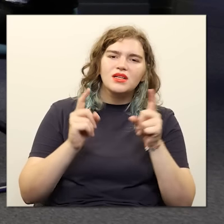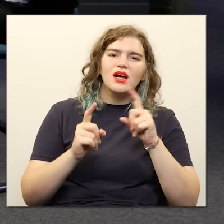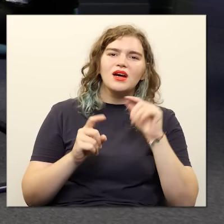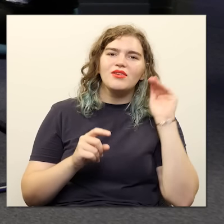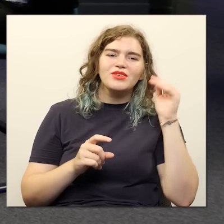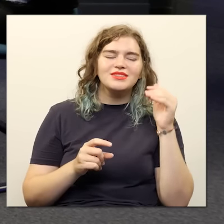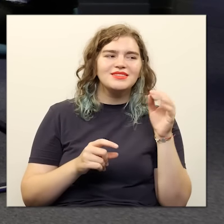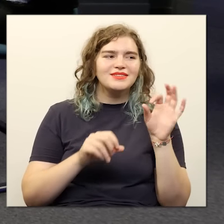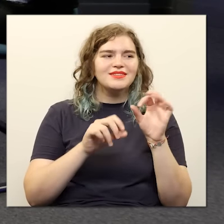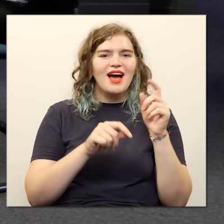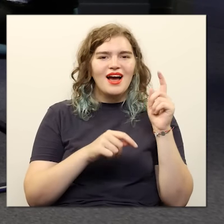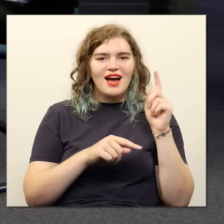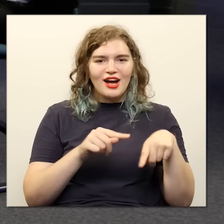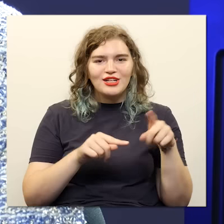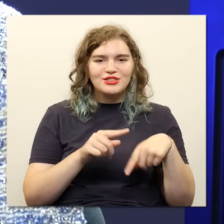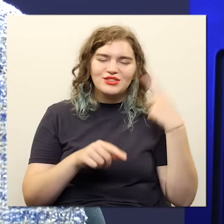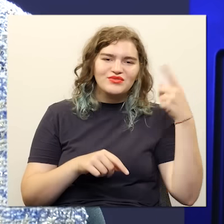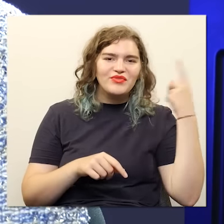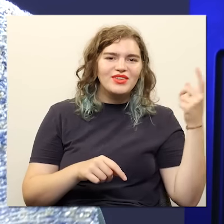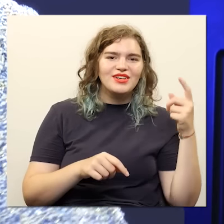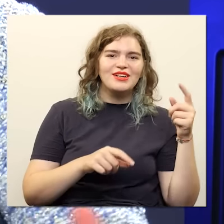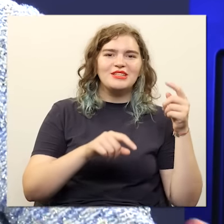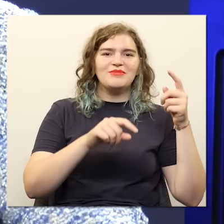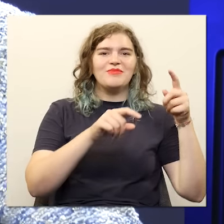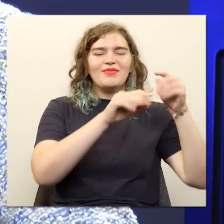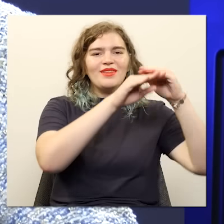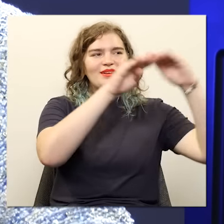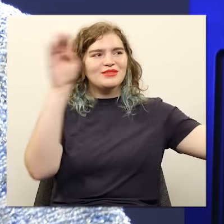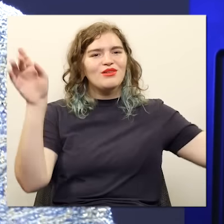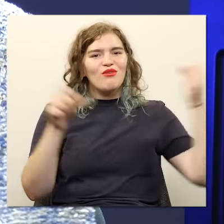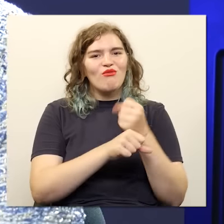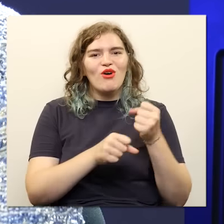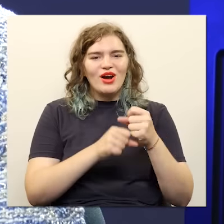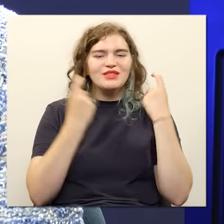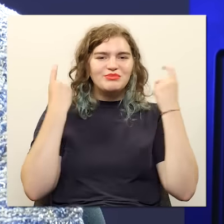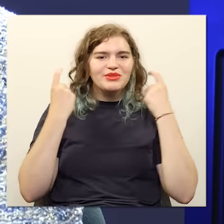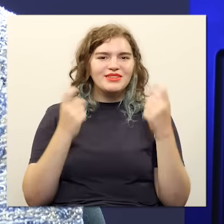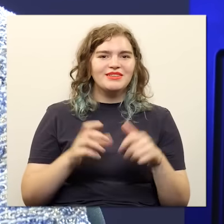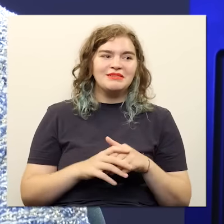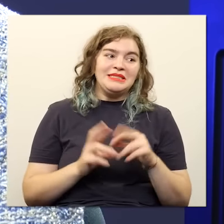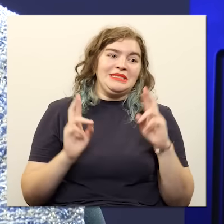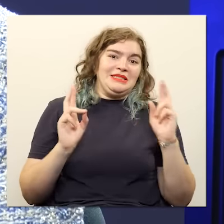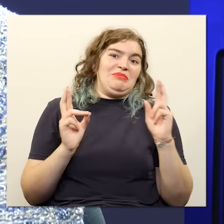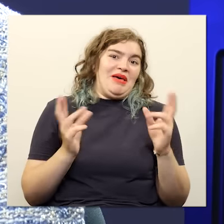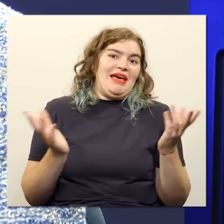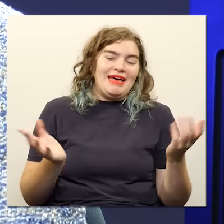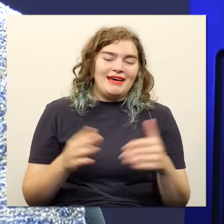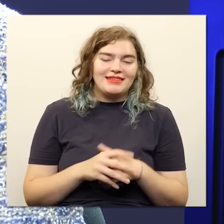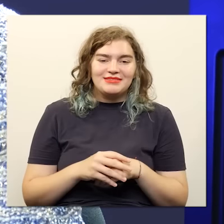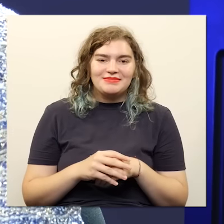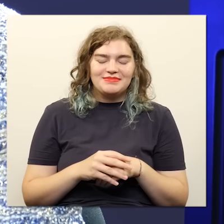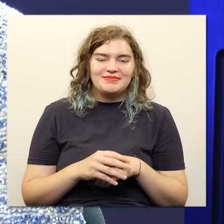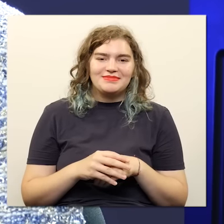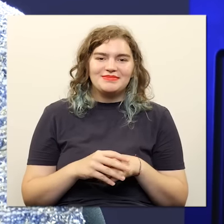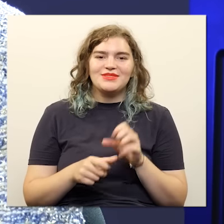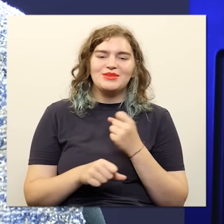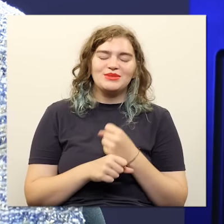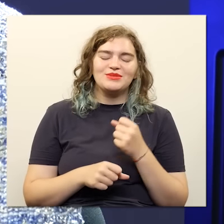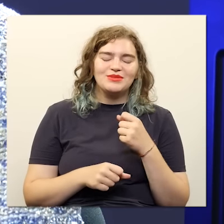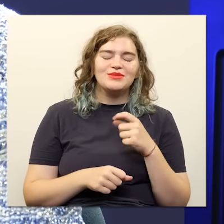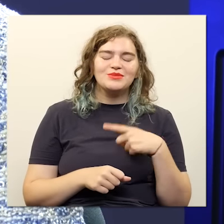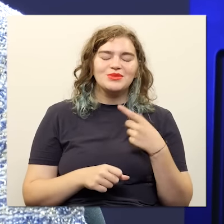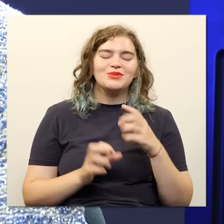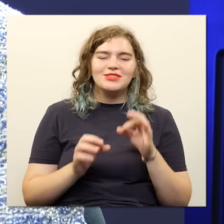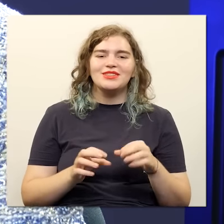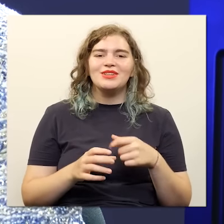dacă ar fi să aveți același vis, ruda cred că ar fi foarte plină. Nu ar mai sper, fi. Sper. Da, sper sunt convinsă. Sper